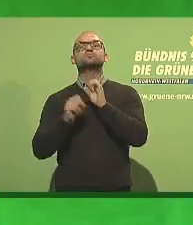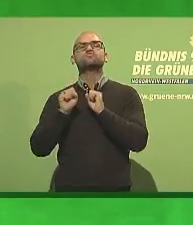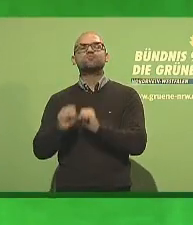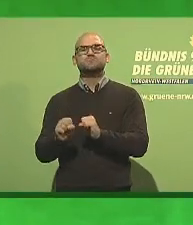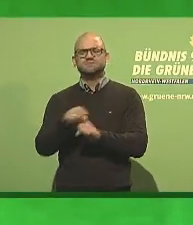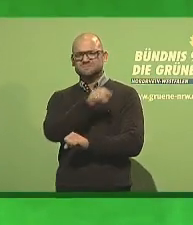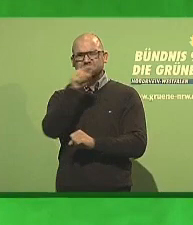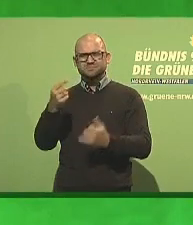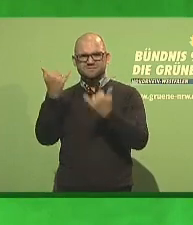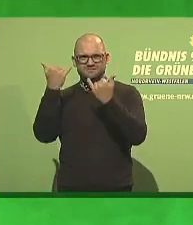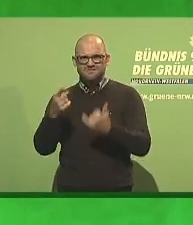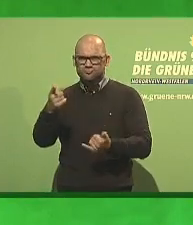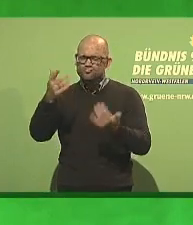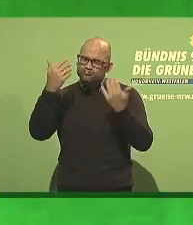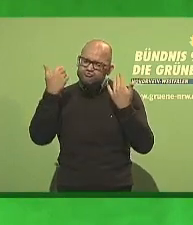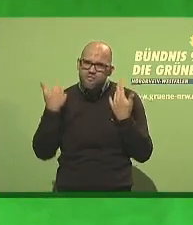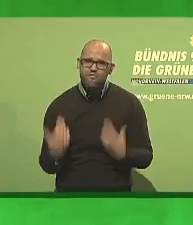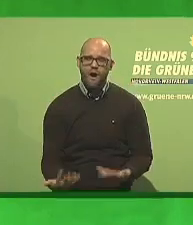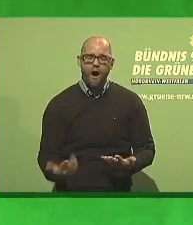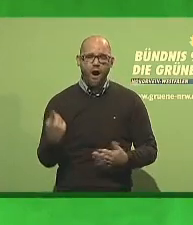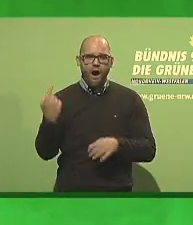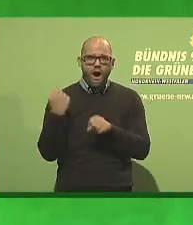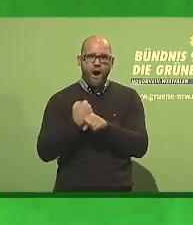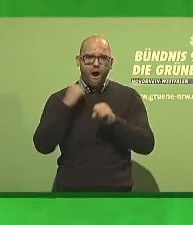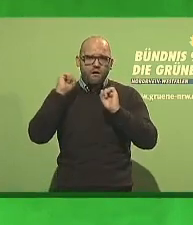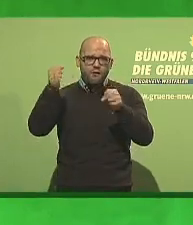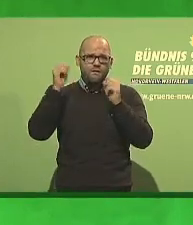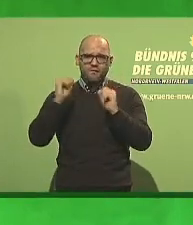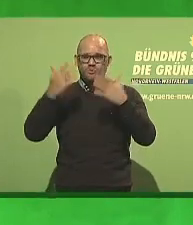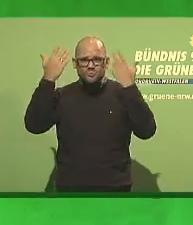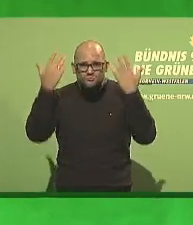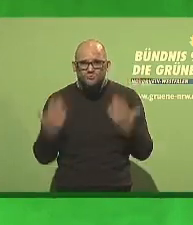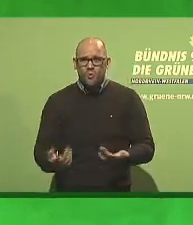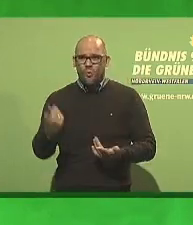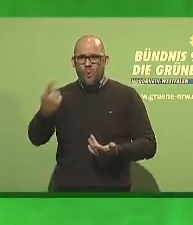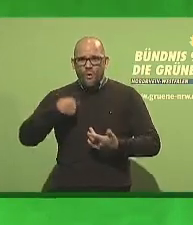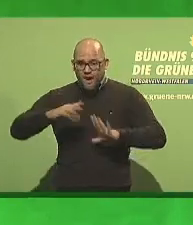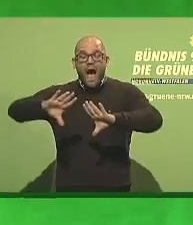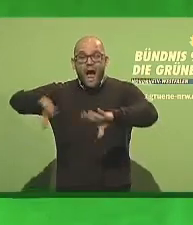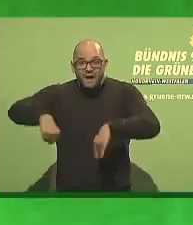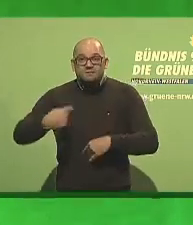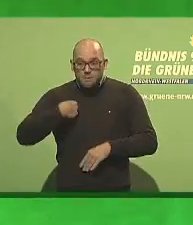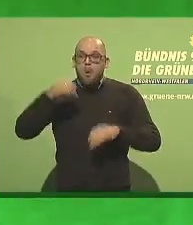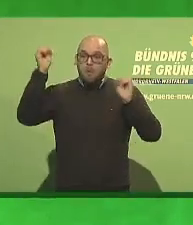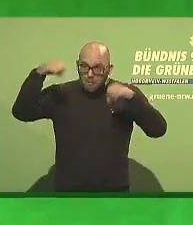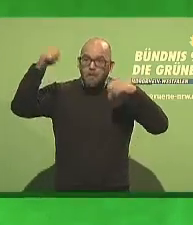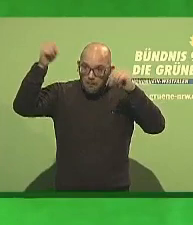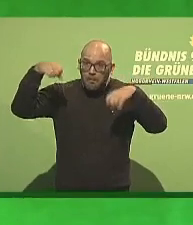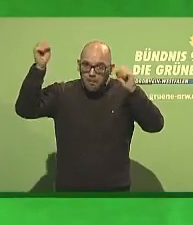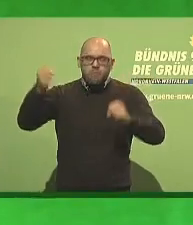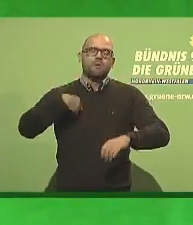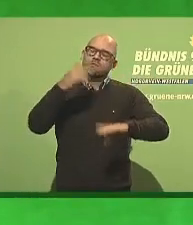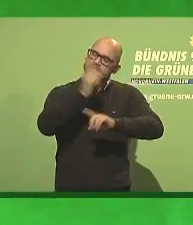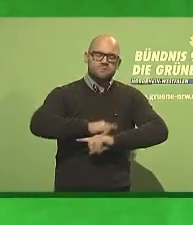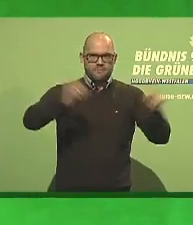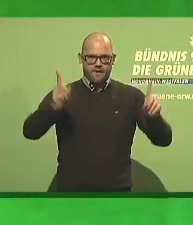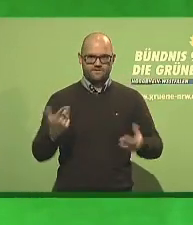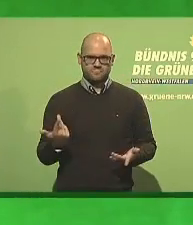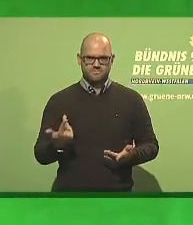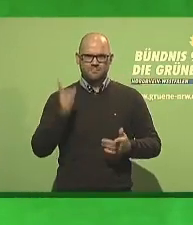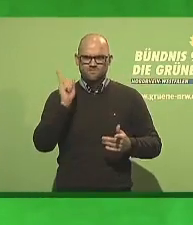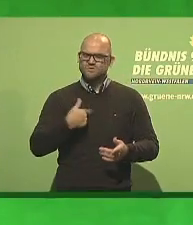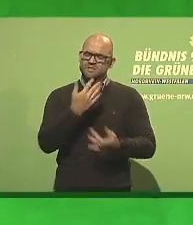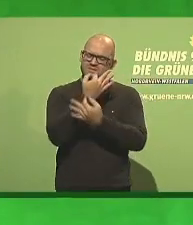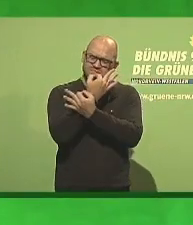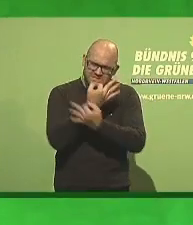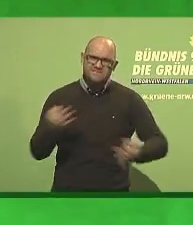rechts gearbeitet hat, das kann man nicht einfach blind abnicken, sondern da muss man sich genau jede Einzelheit